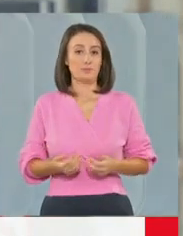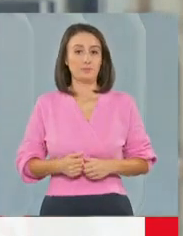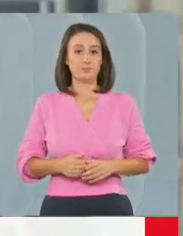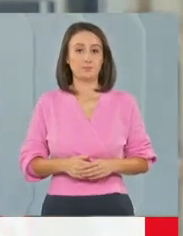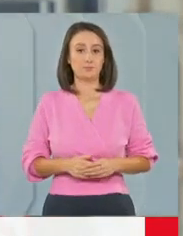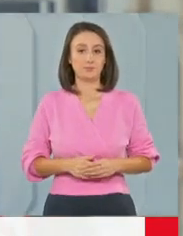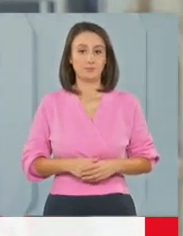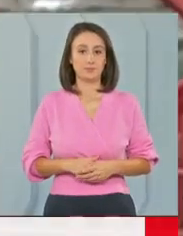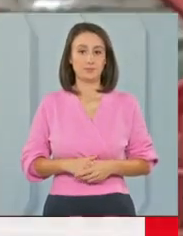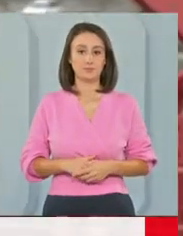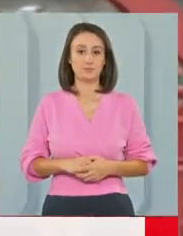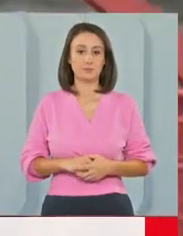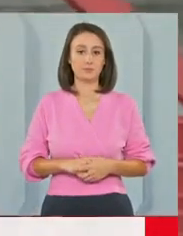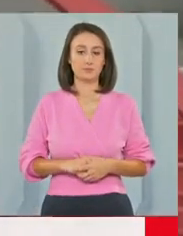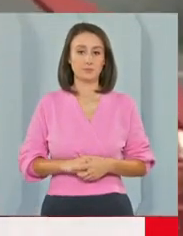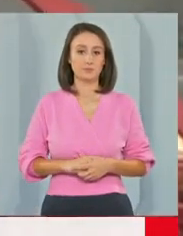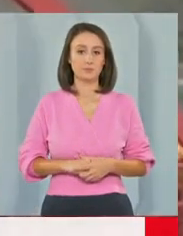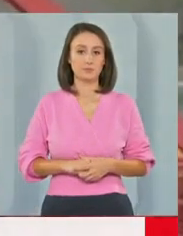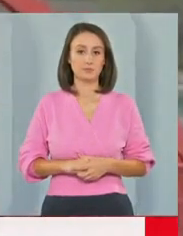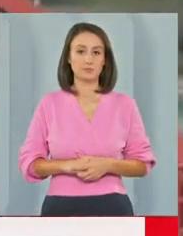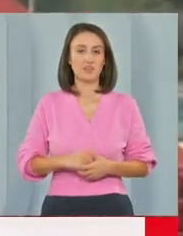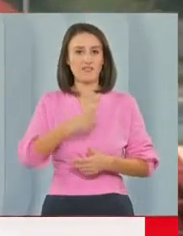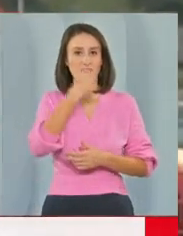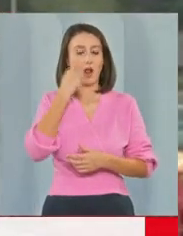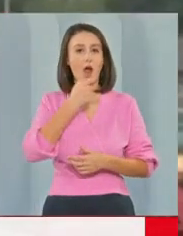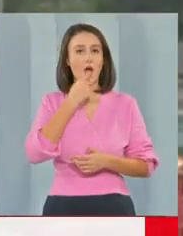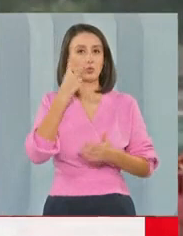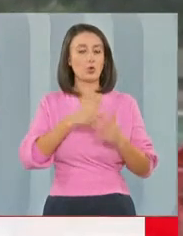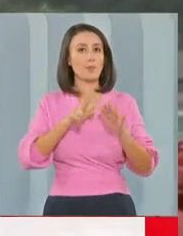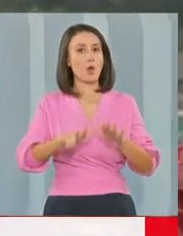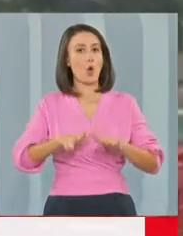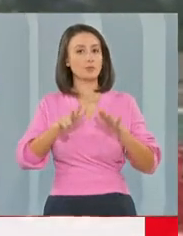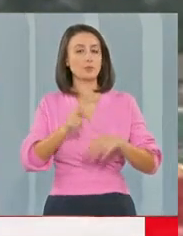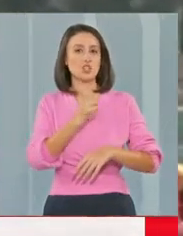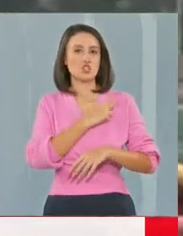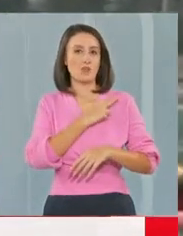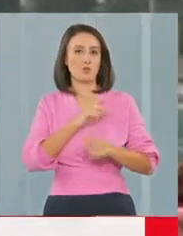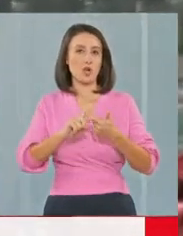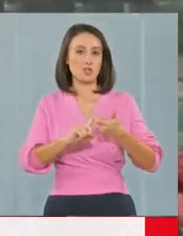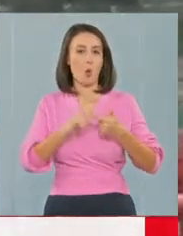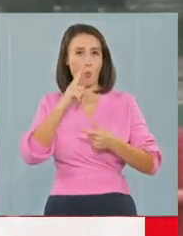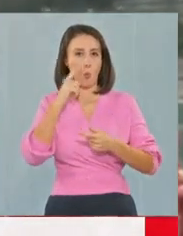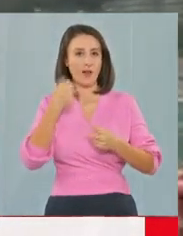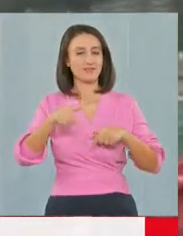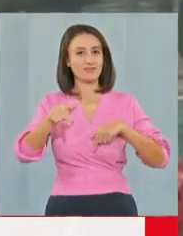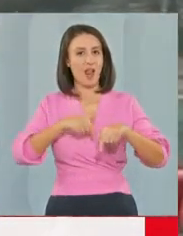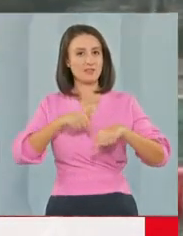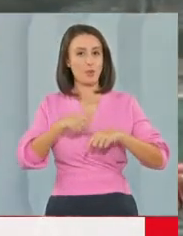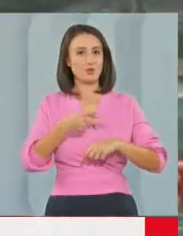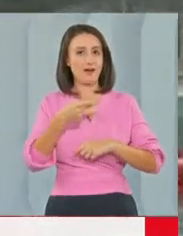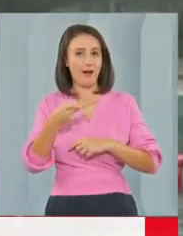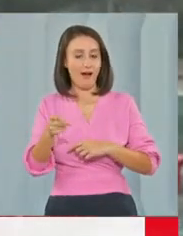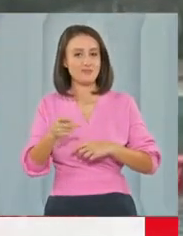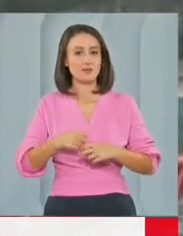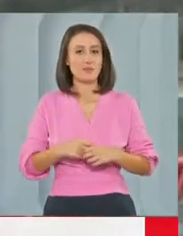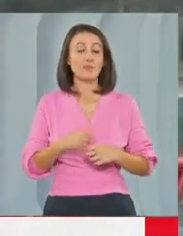urmă în vara anului 2018 șeful rețelei un Gară de transport de gaz